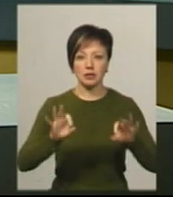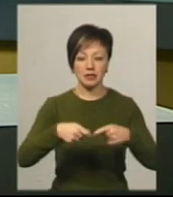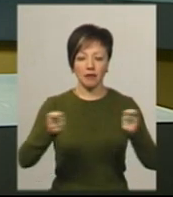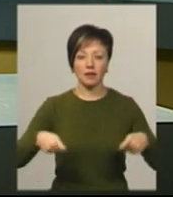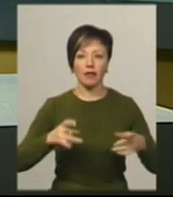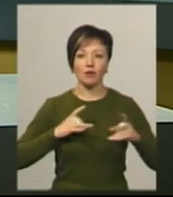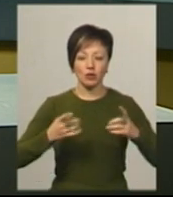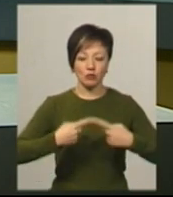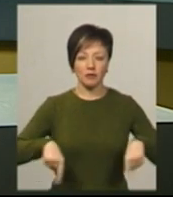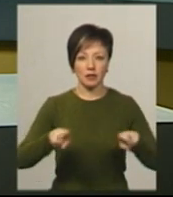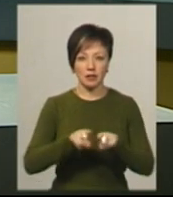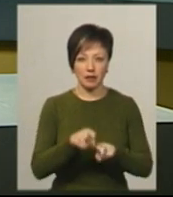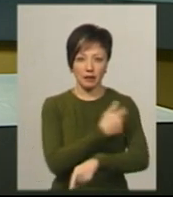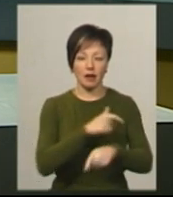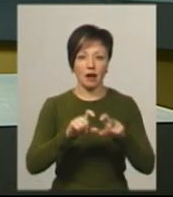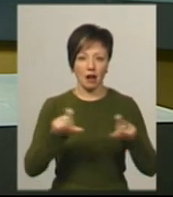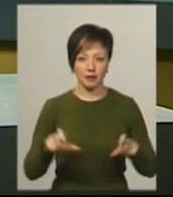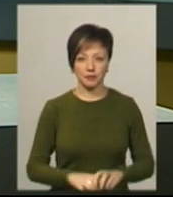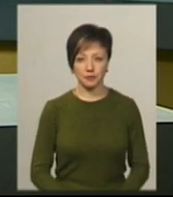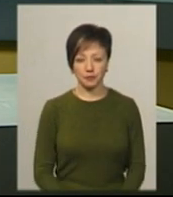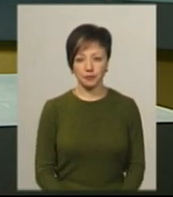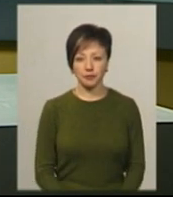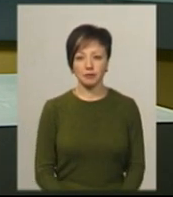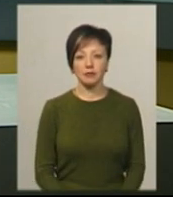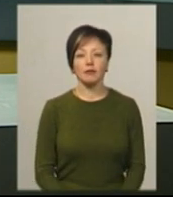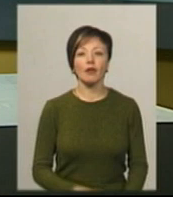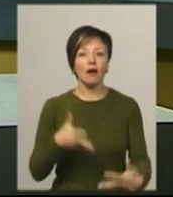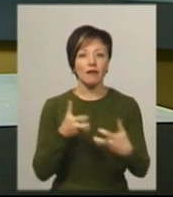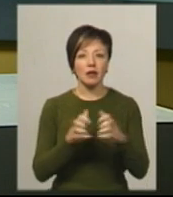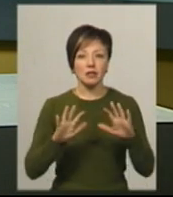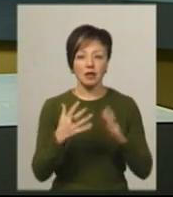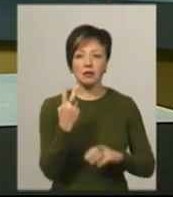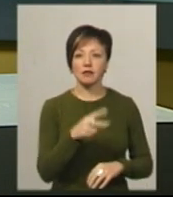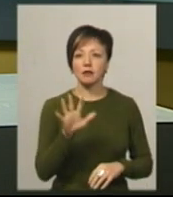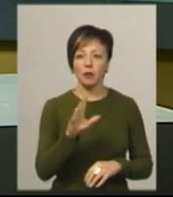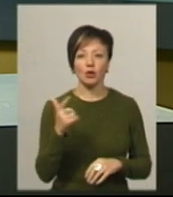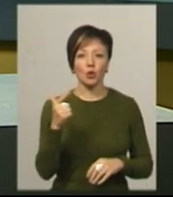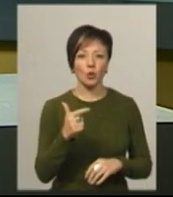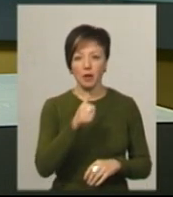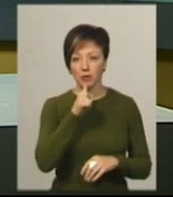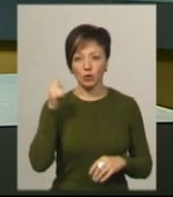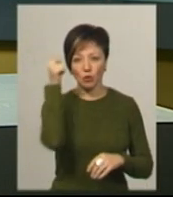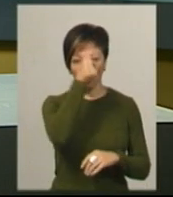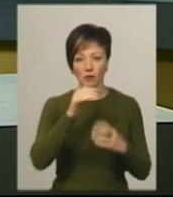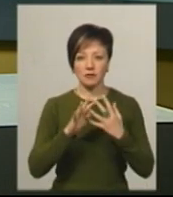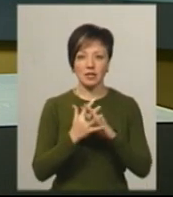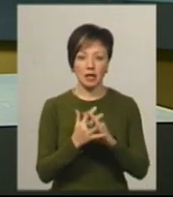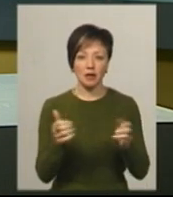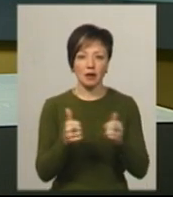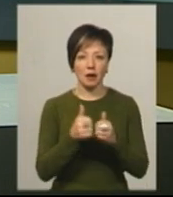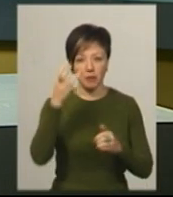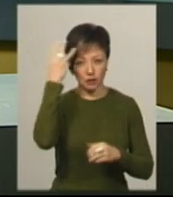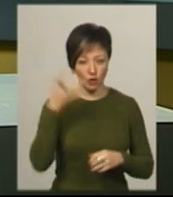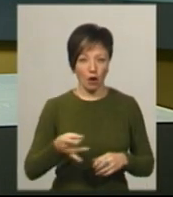завідуючий неврологічним відділенням лікарні Олександр Костюк. Нагадаю, аварія сталася 25 грудня минулого року у селі Прибузьке